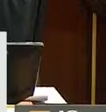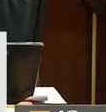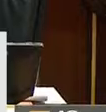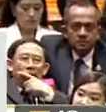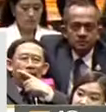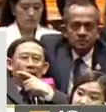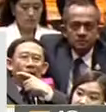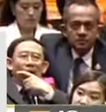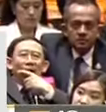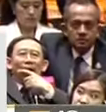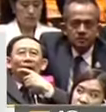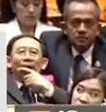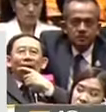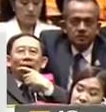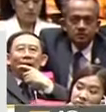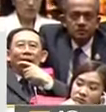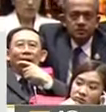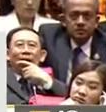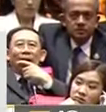ายธนาธรจึงรุ่งเรืองกิจครับ